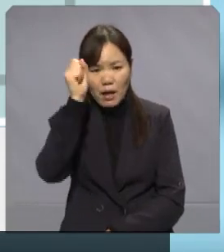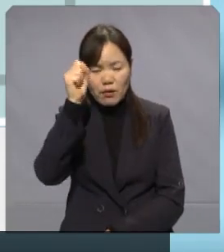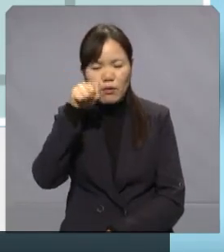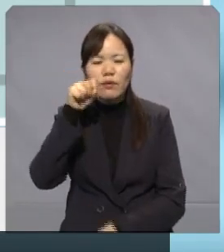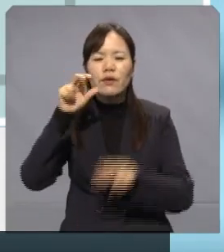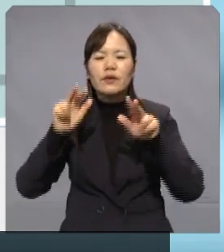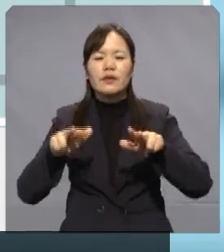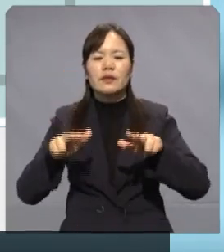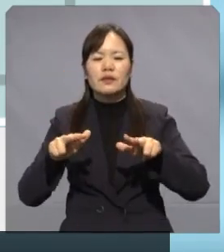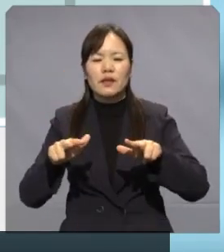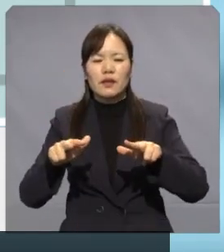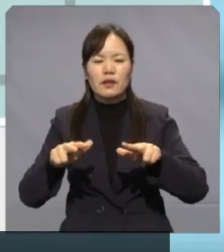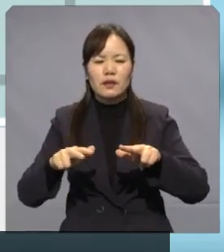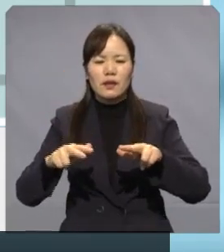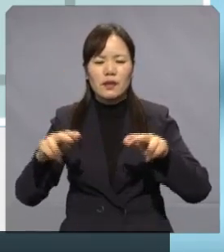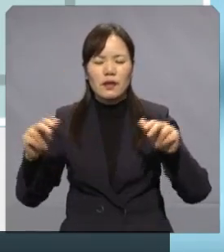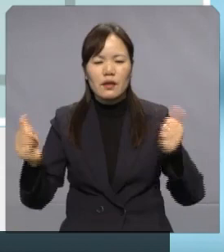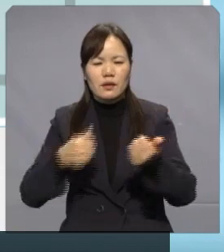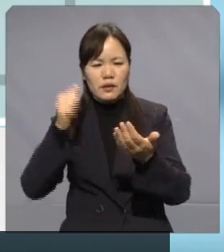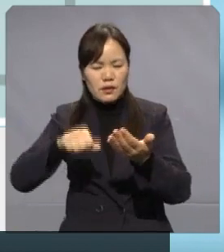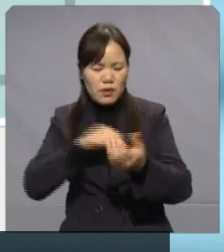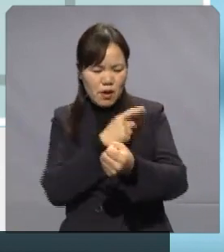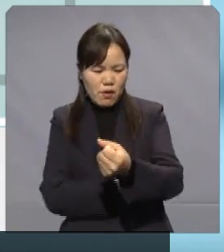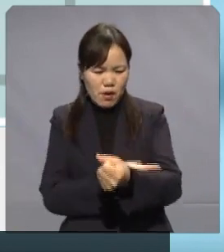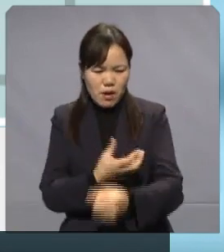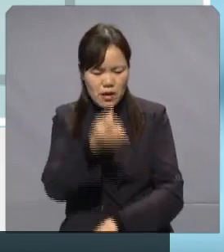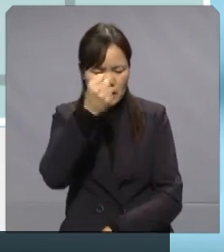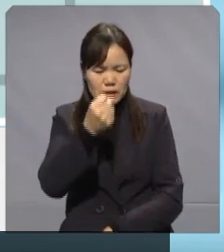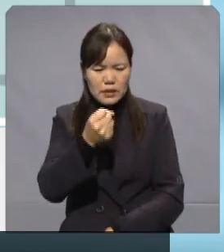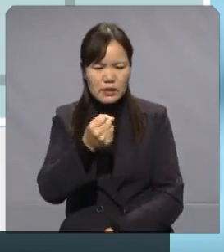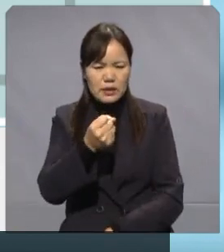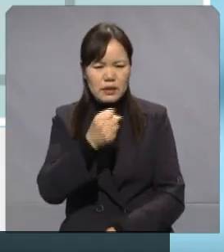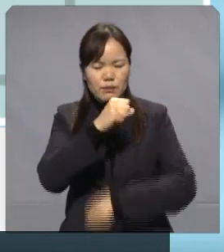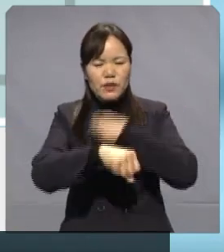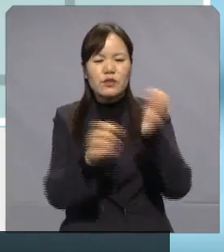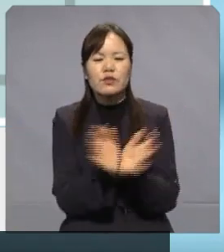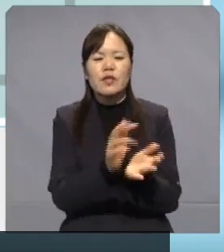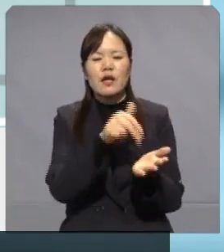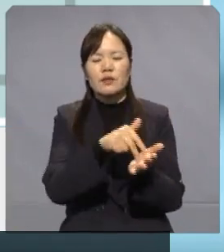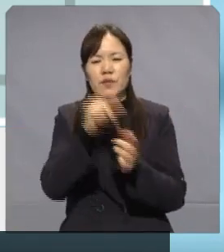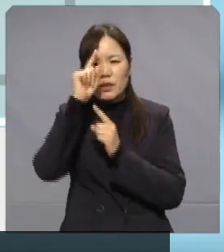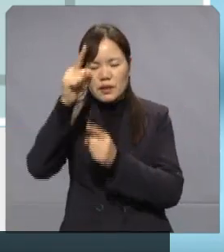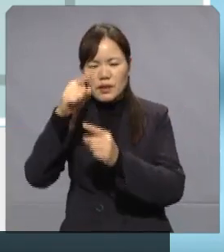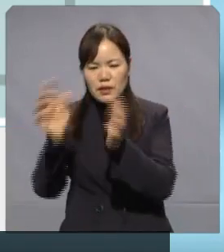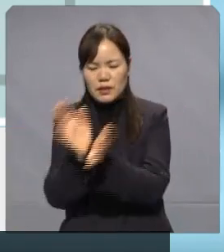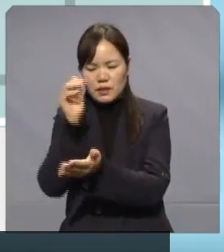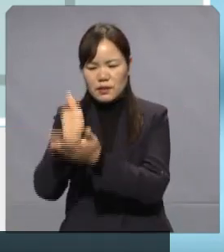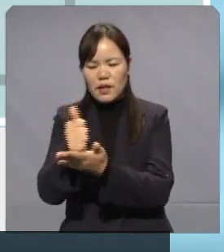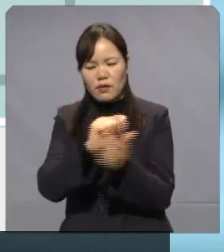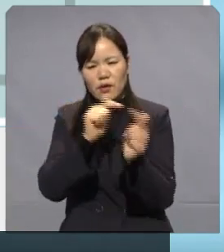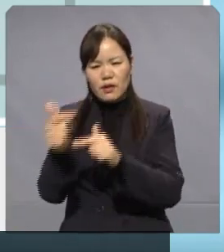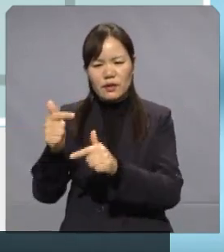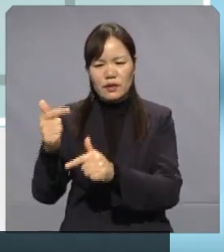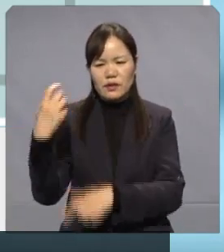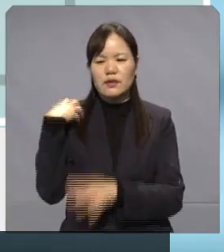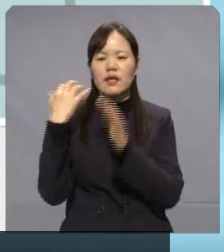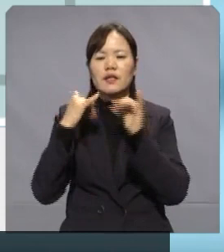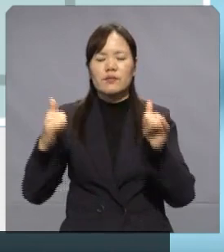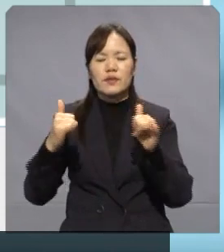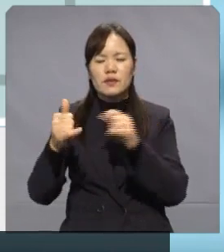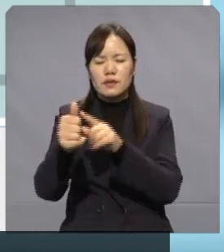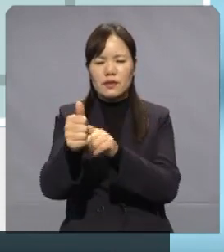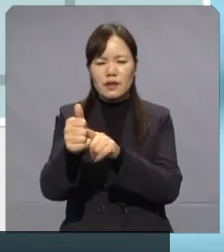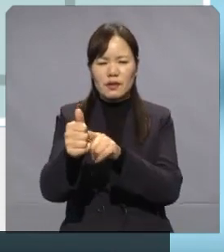이제는 의회 권력을 장악하고 있는 민주당이 이상민 장관이라든가 이런 책임자에 대해서 보다 강도